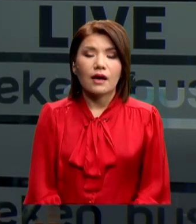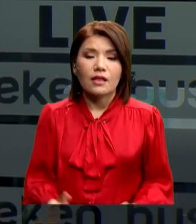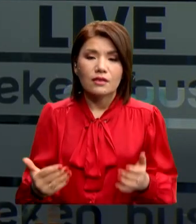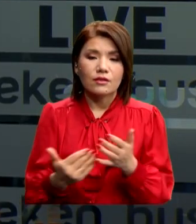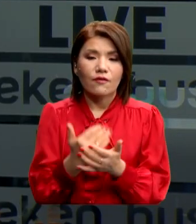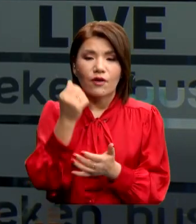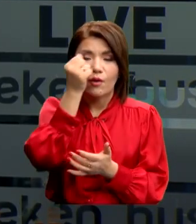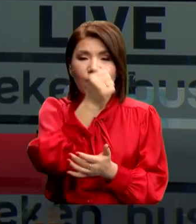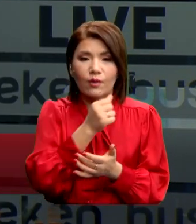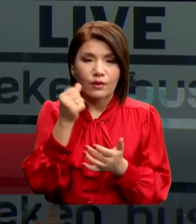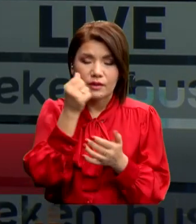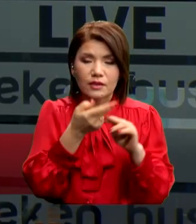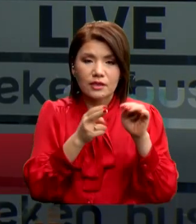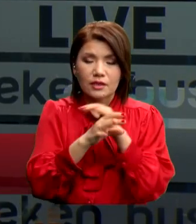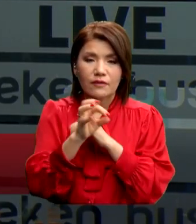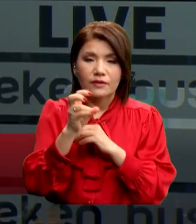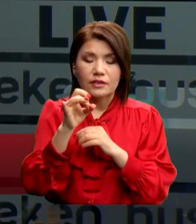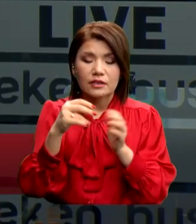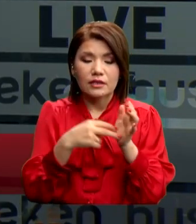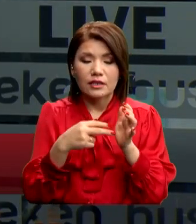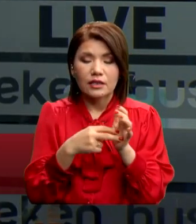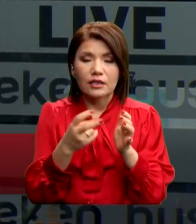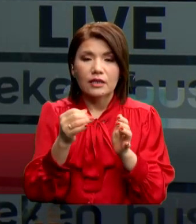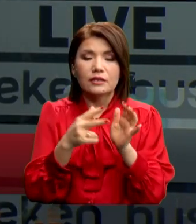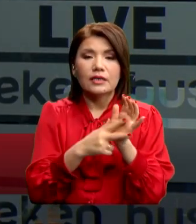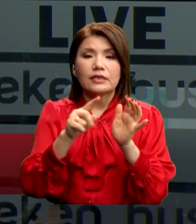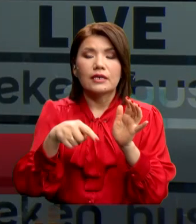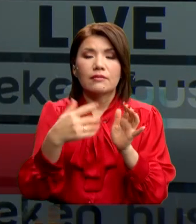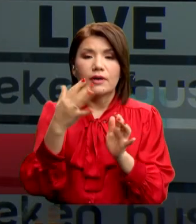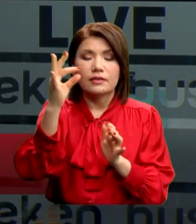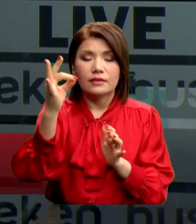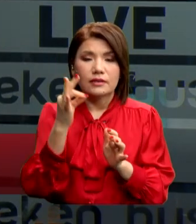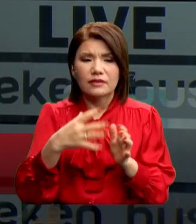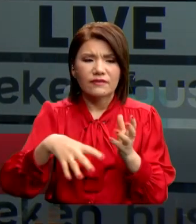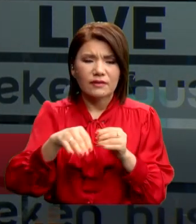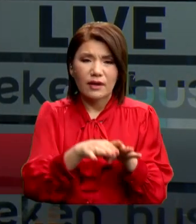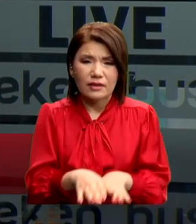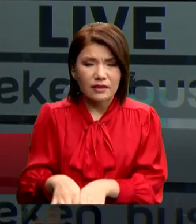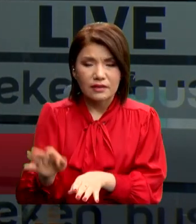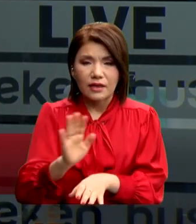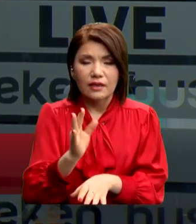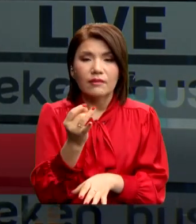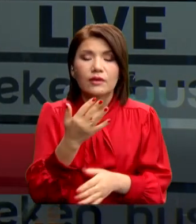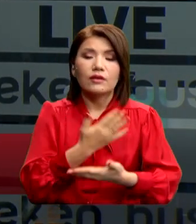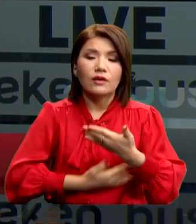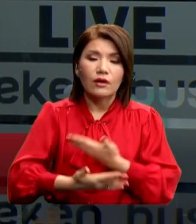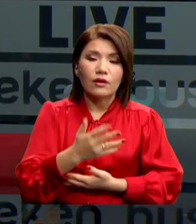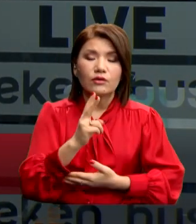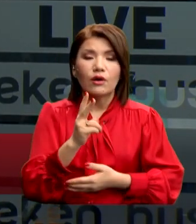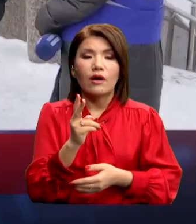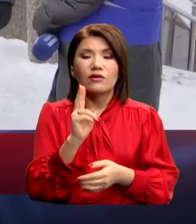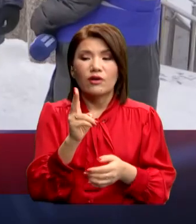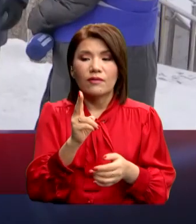Жаңа жылдан бастап елімізде әлеуметтік төлемдердің мөлшері 8,5%-ға артады, бірақ бәріне емес. Индексация тек мүгедектік және